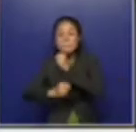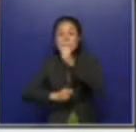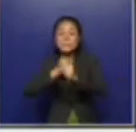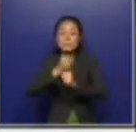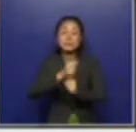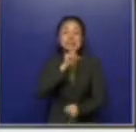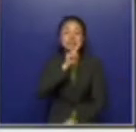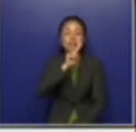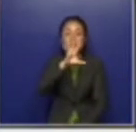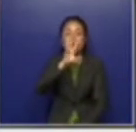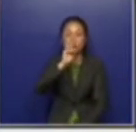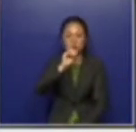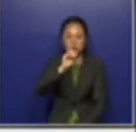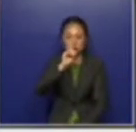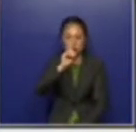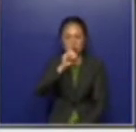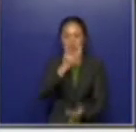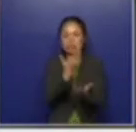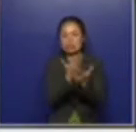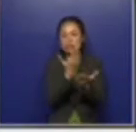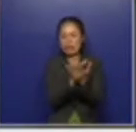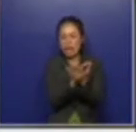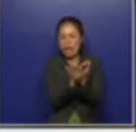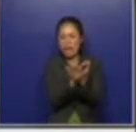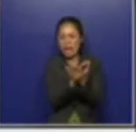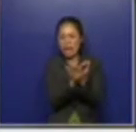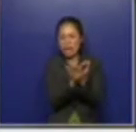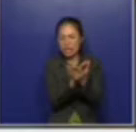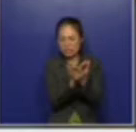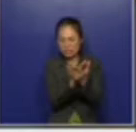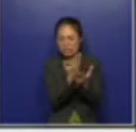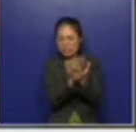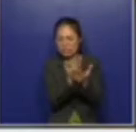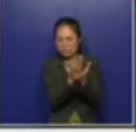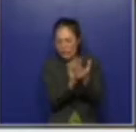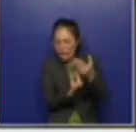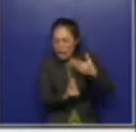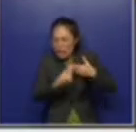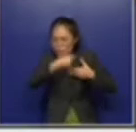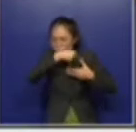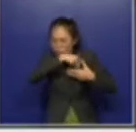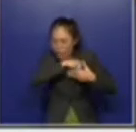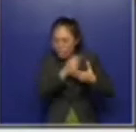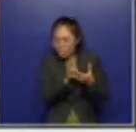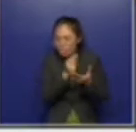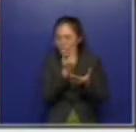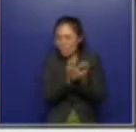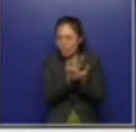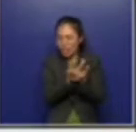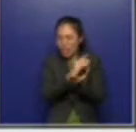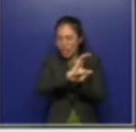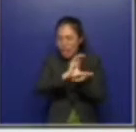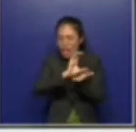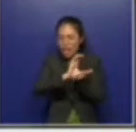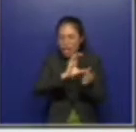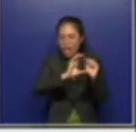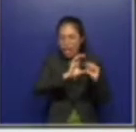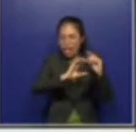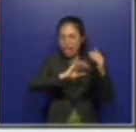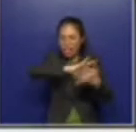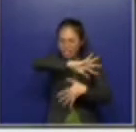61ที่เป็นรายได้ท่านประธานฟังผมให้ดีนะฮะตัวเลขค่อนข้างคลาสสิกรายได้เนี่ยมีทั้งหมดประมา